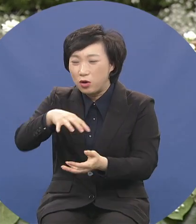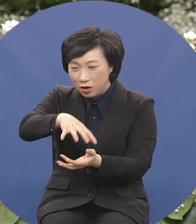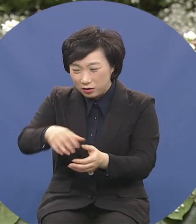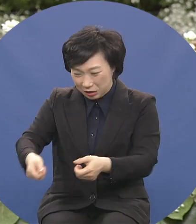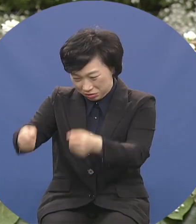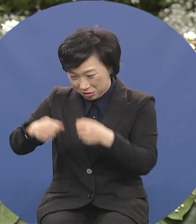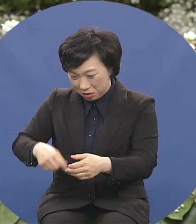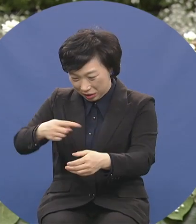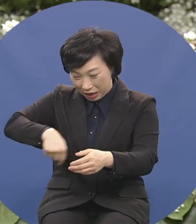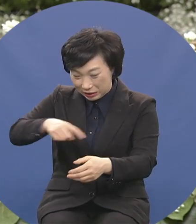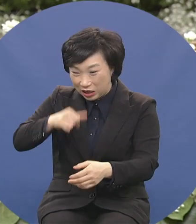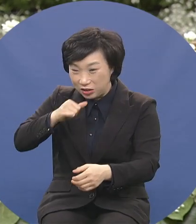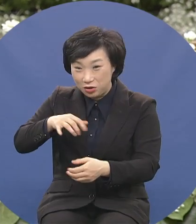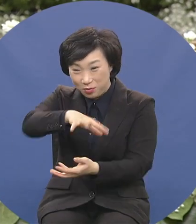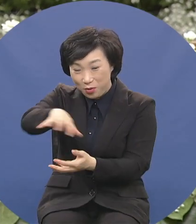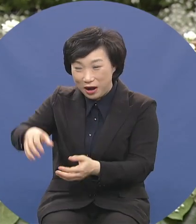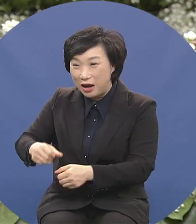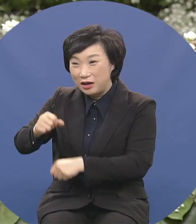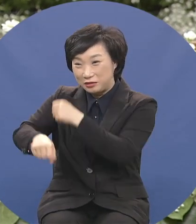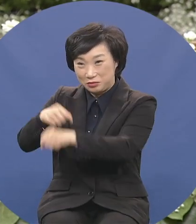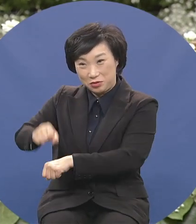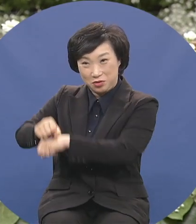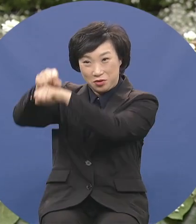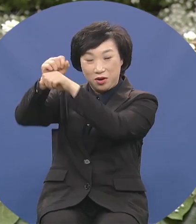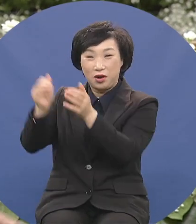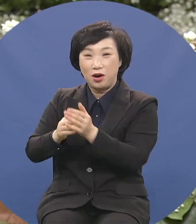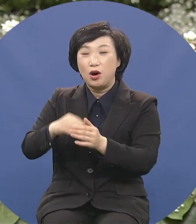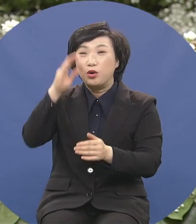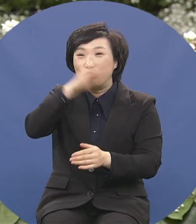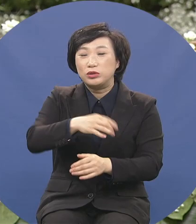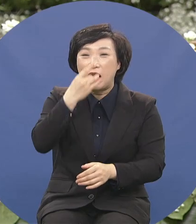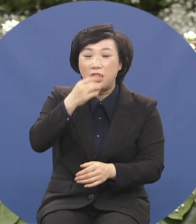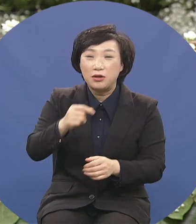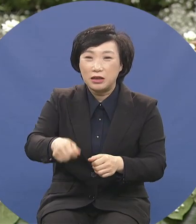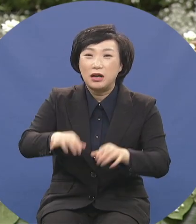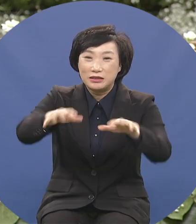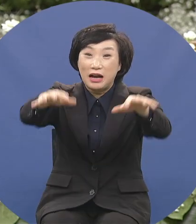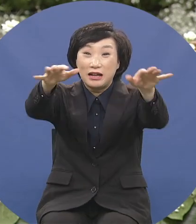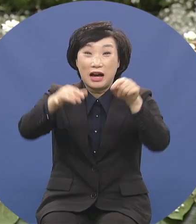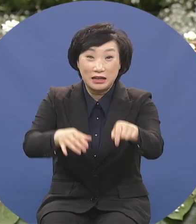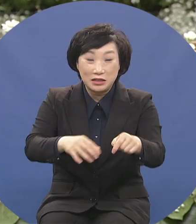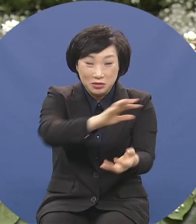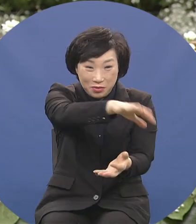꺼지지 않는 불에 태우시리라. 소름 끼칩니다.